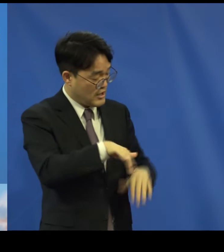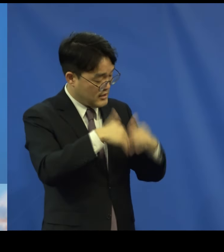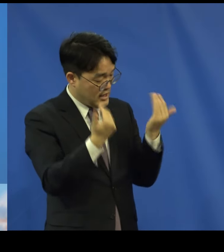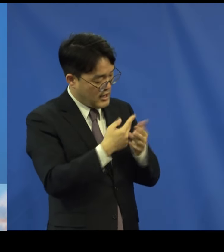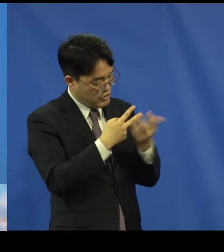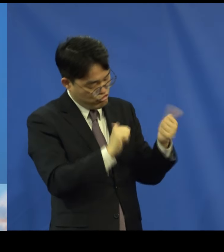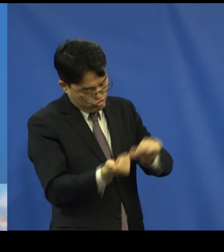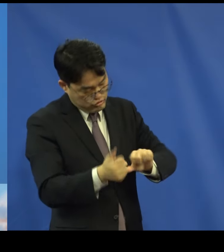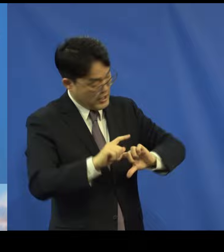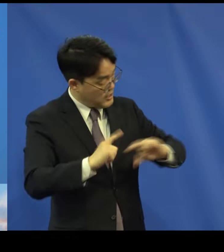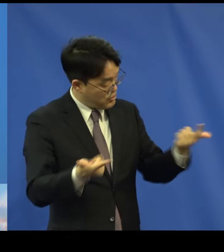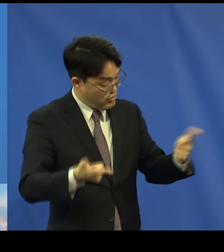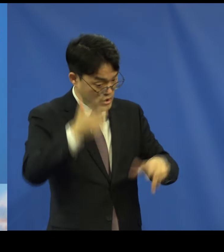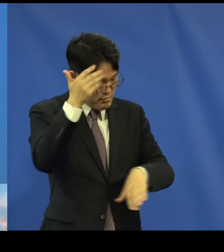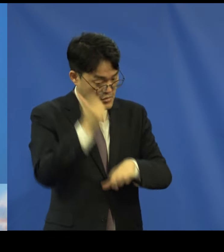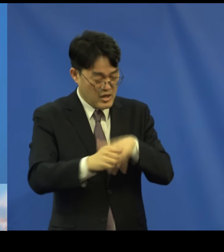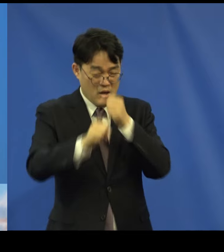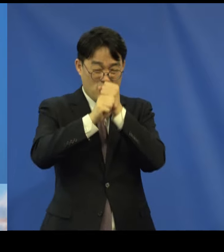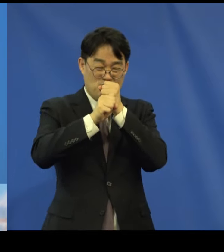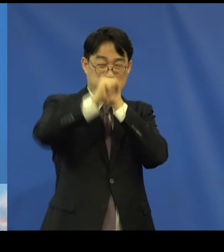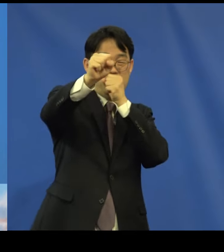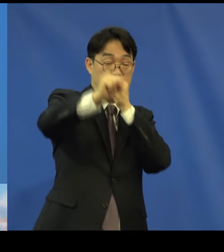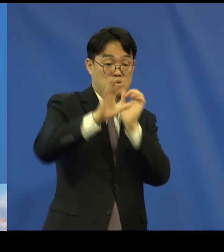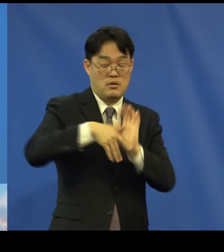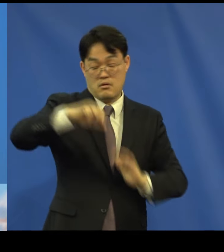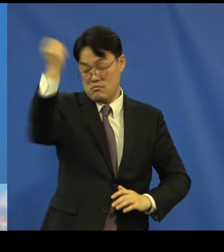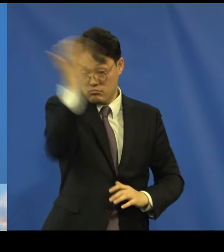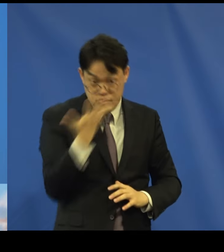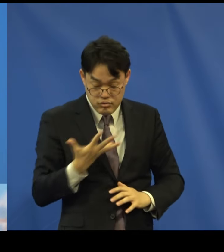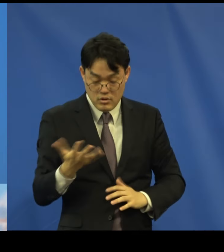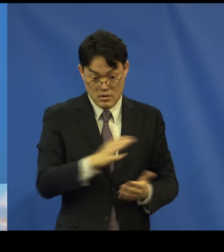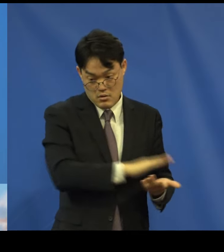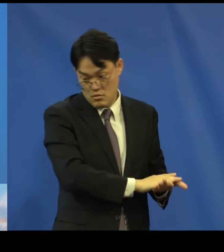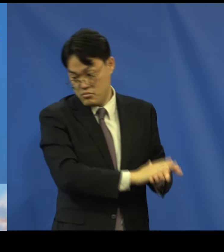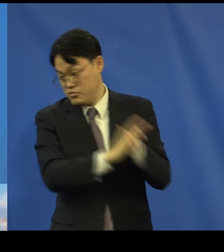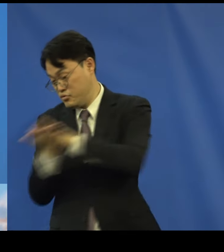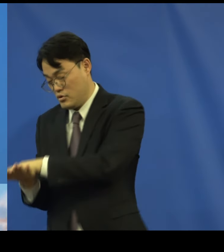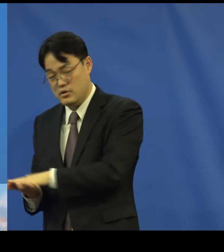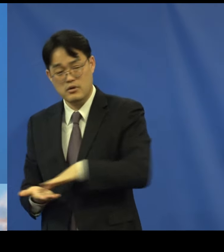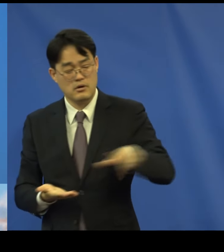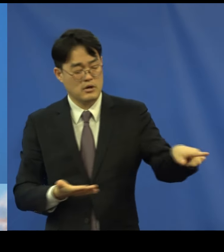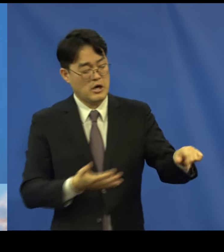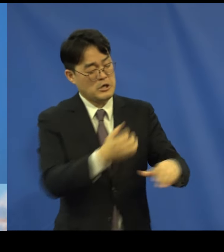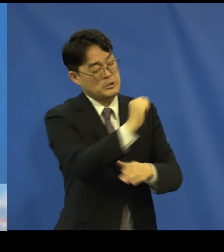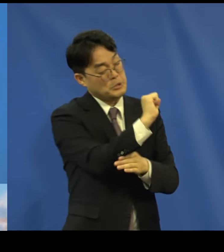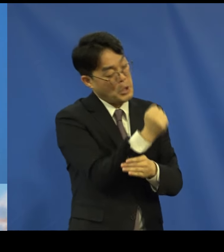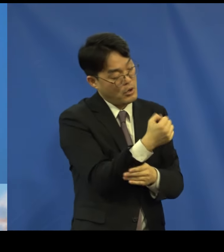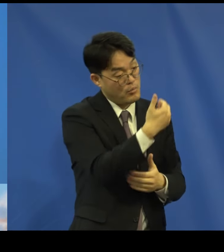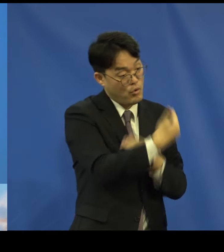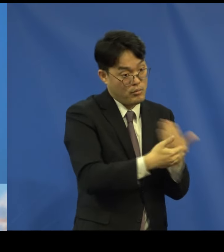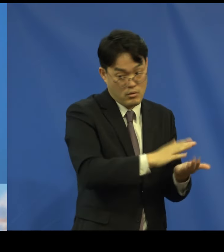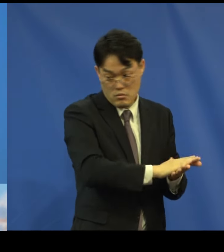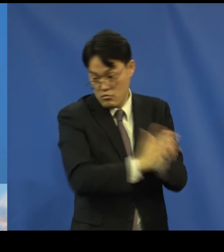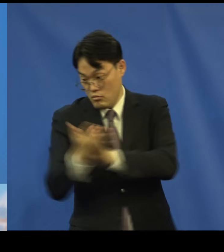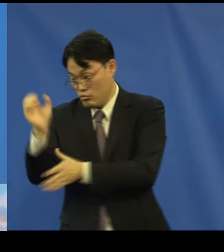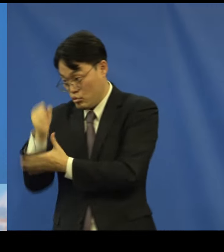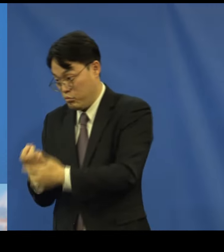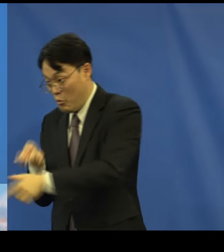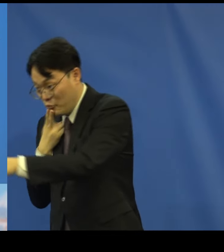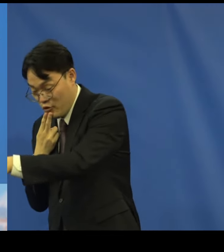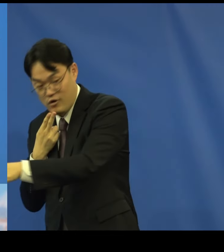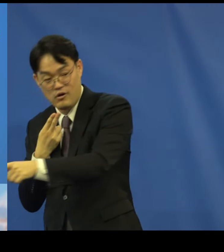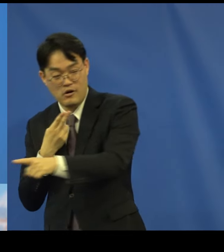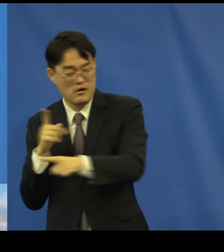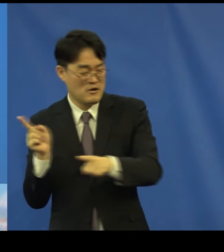다 변화되리니 나팔 소리가 나며 죽은 자들이 썩지 않을 것으로 다시 살아나고 우리도 변화되리니